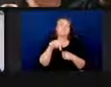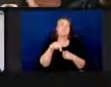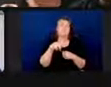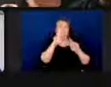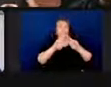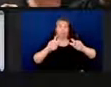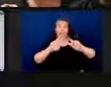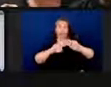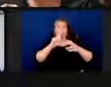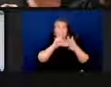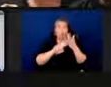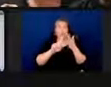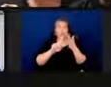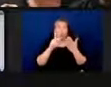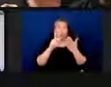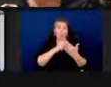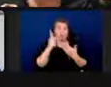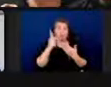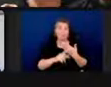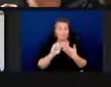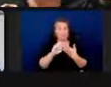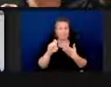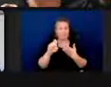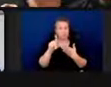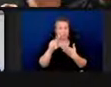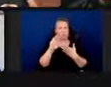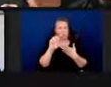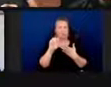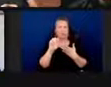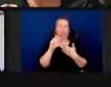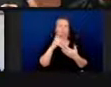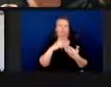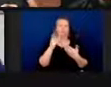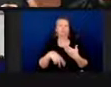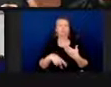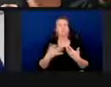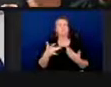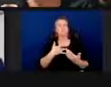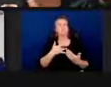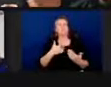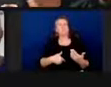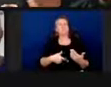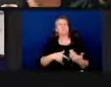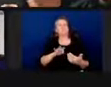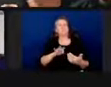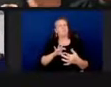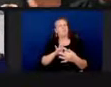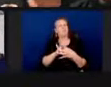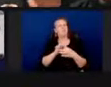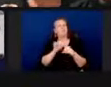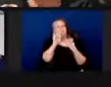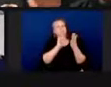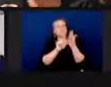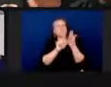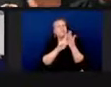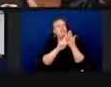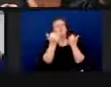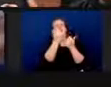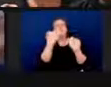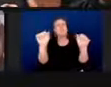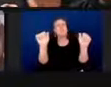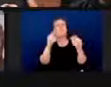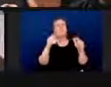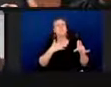الاجتماع. هذا البرنامج يخلق فرصة الانتماء